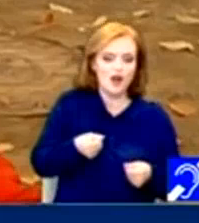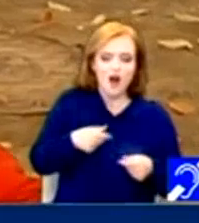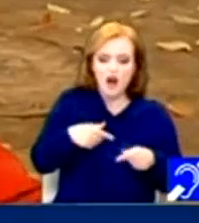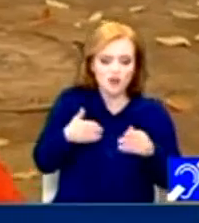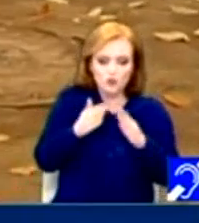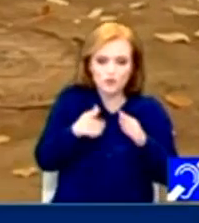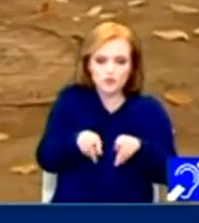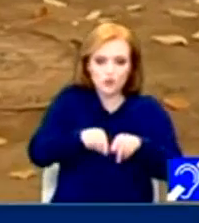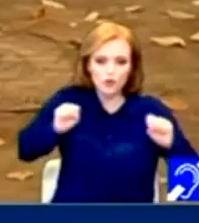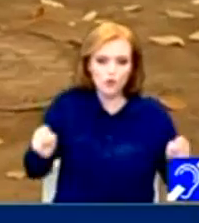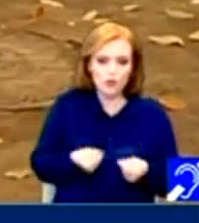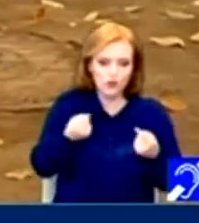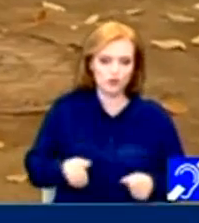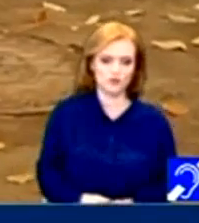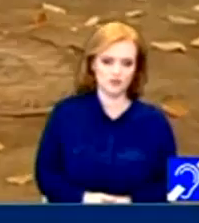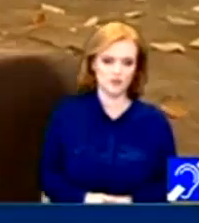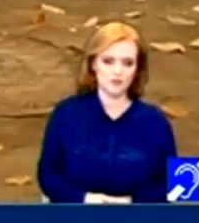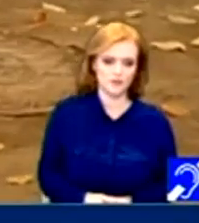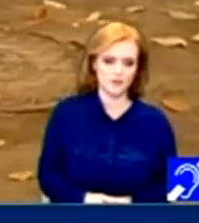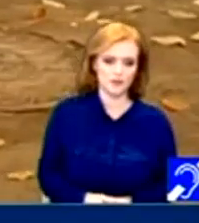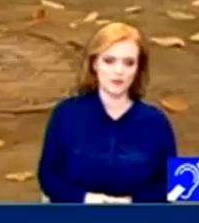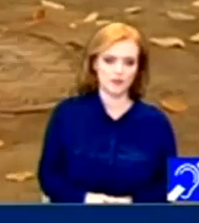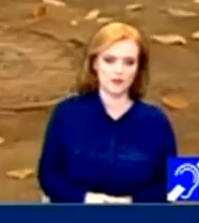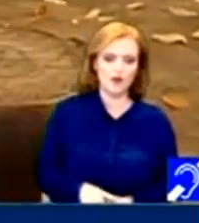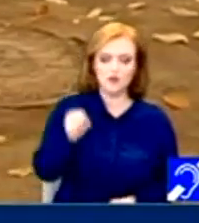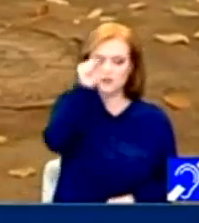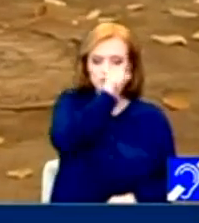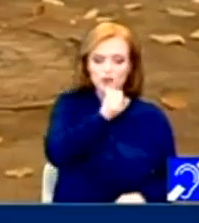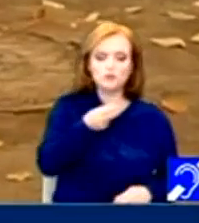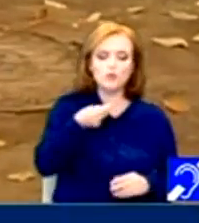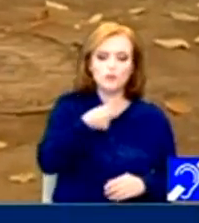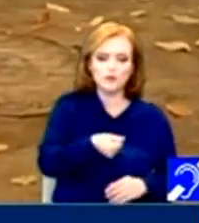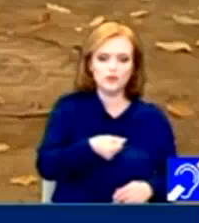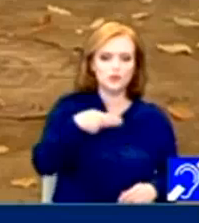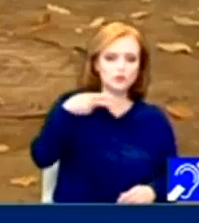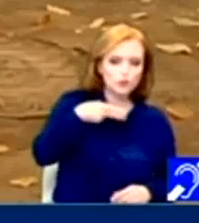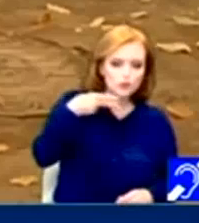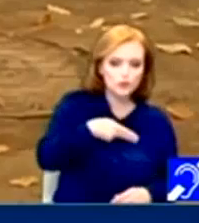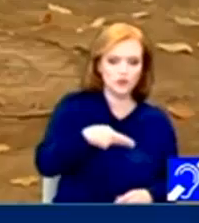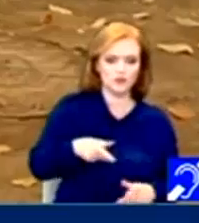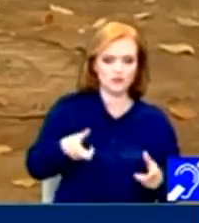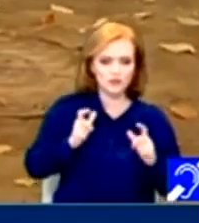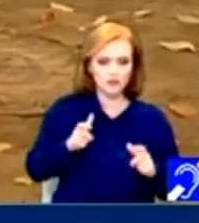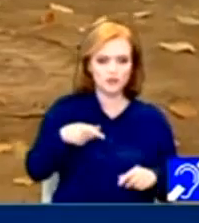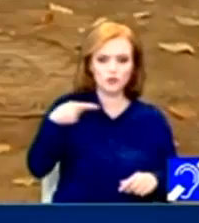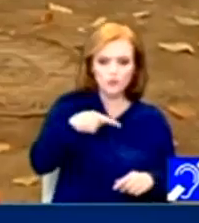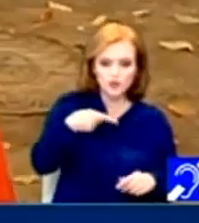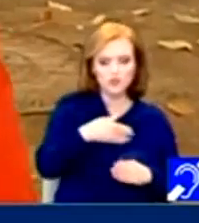Păi bateriile scapă cei de vară, iarna. Iarna cât achitați pentru facturi? Câte 2000, 1000